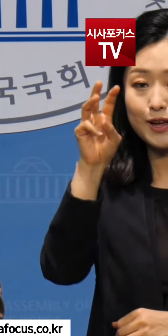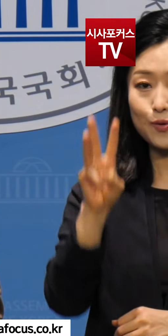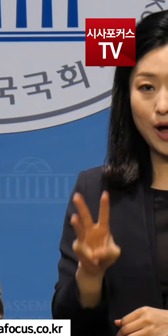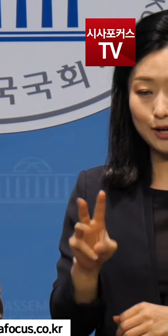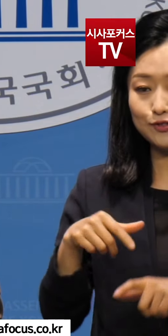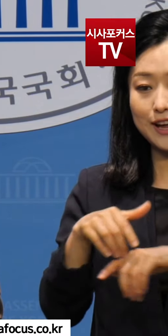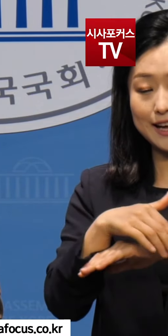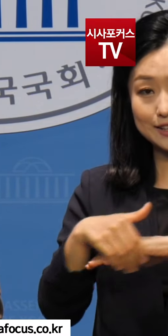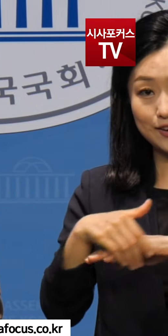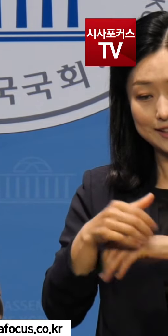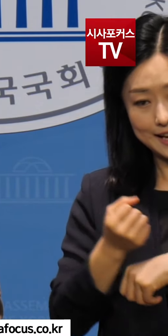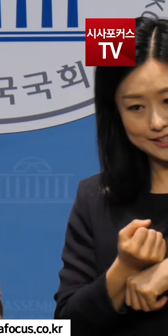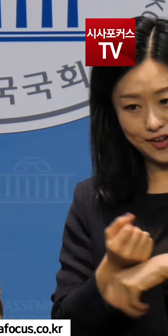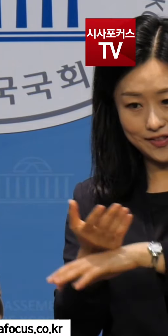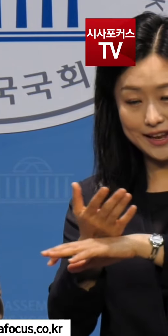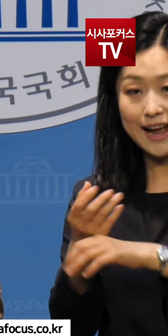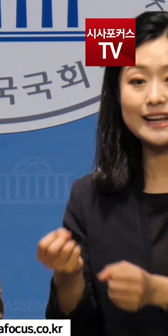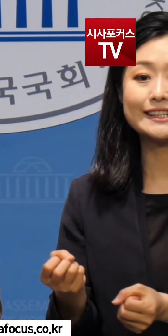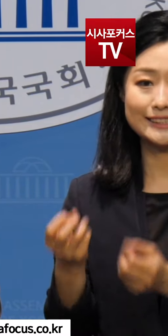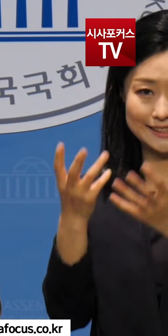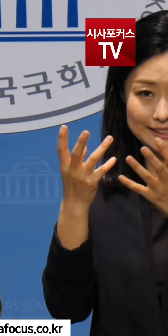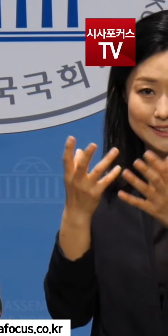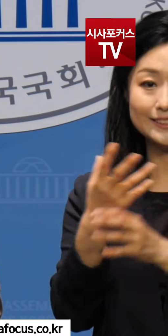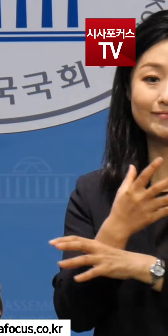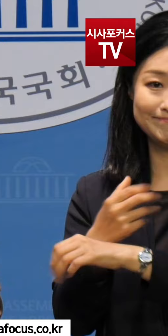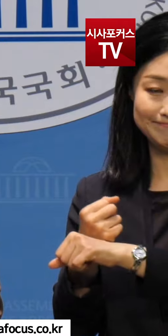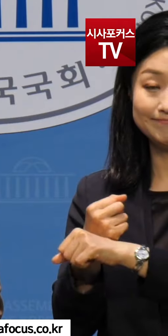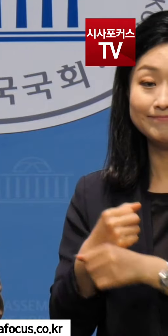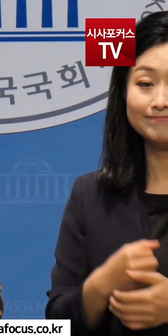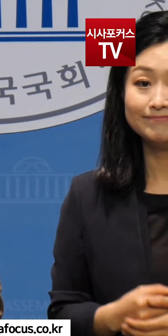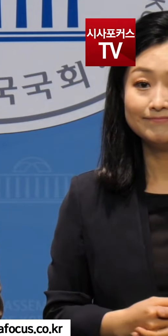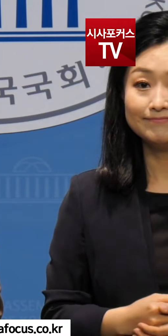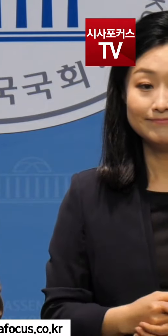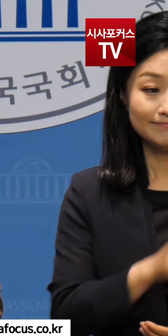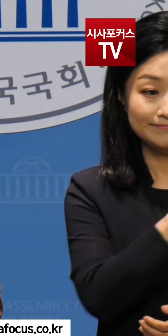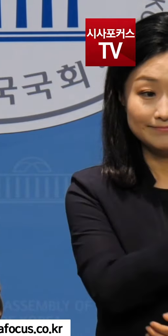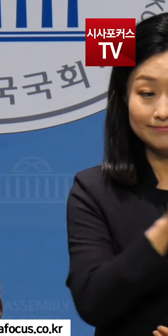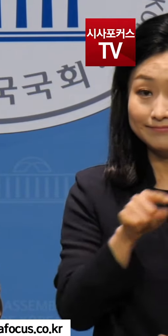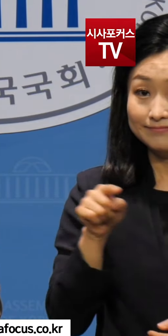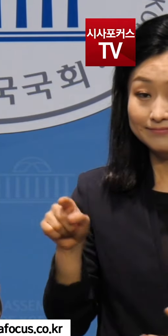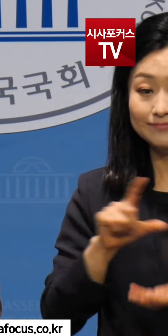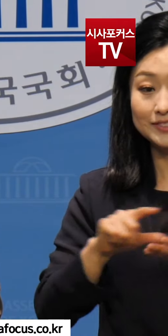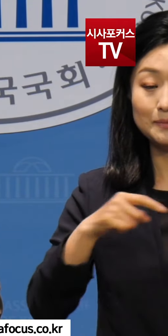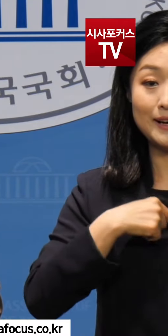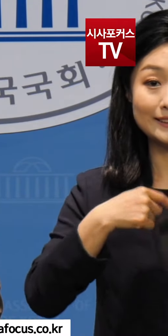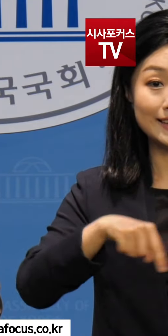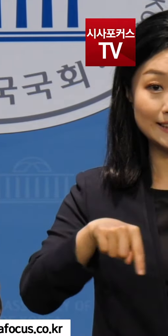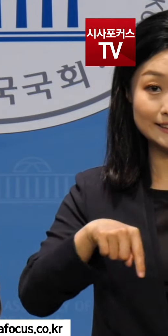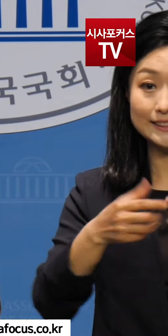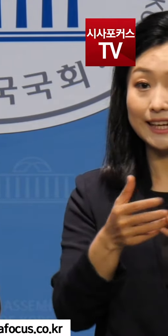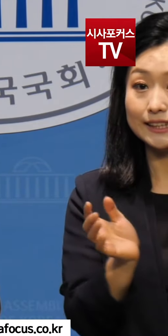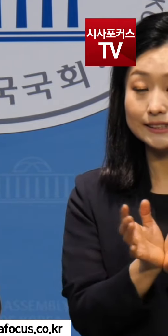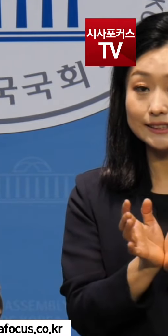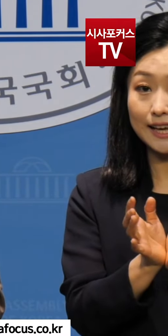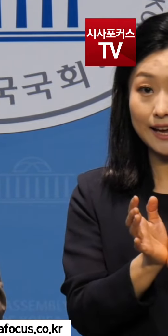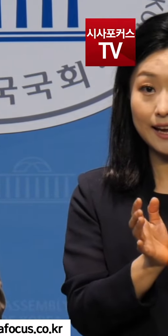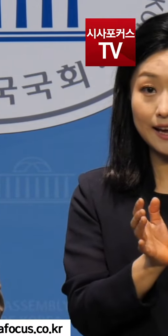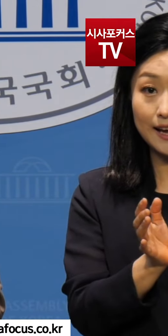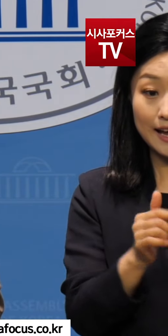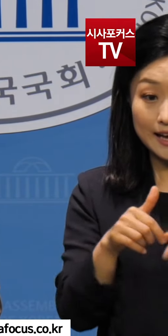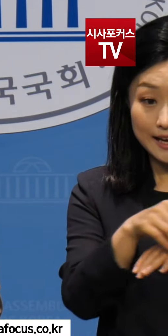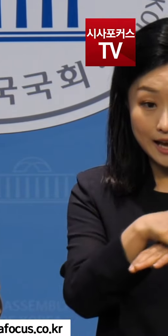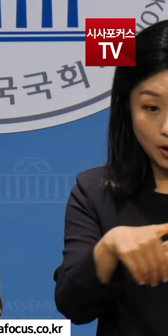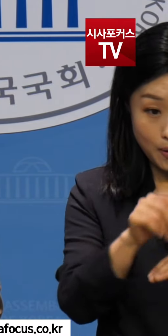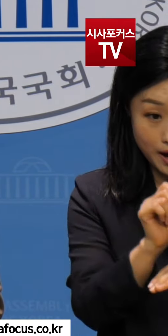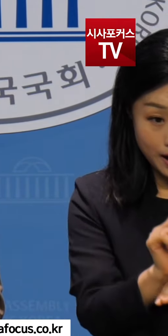광주의 정책을 전달하는 전달식을 갖게 됩니다. 이는 지방자치단체의 정책이 대한민국 정책으로 나아갈